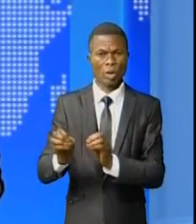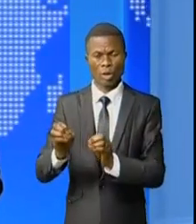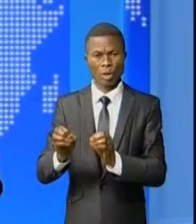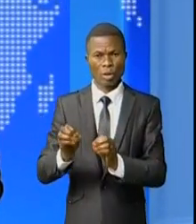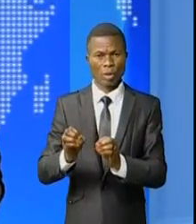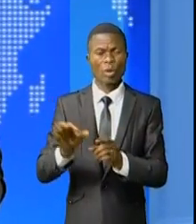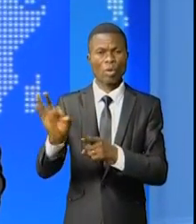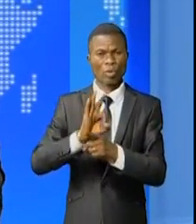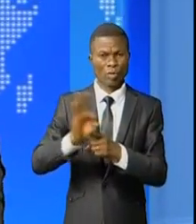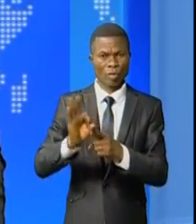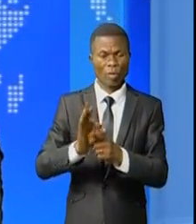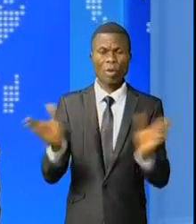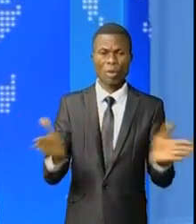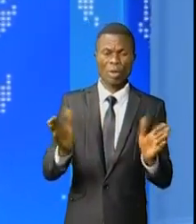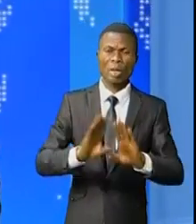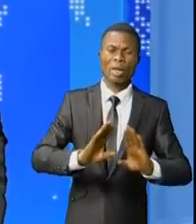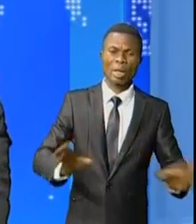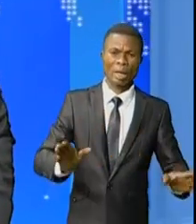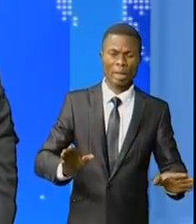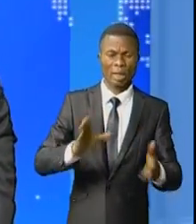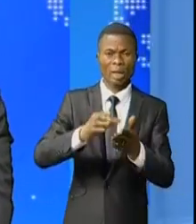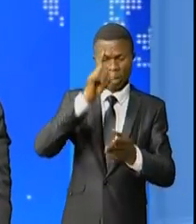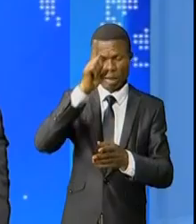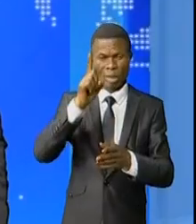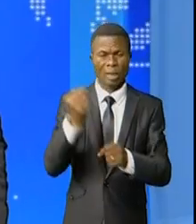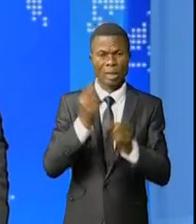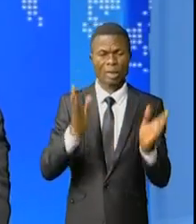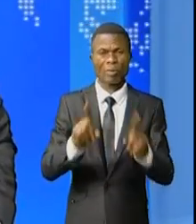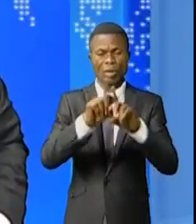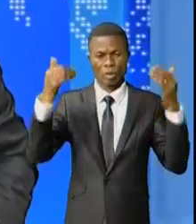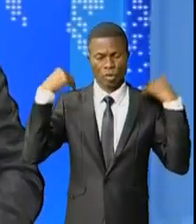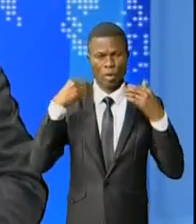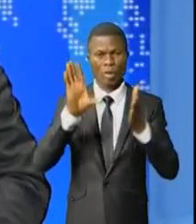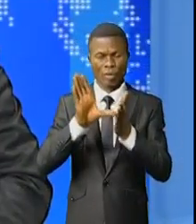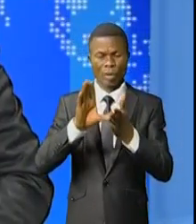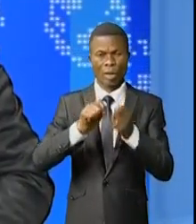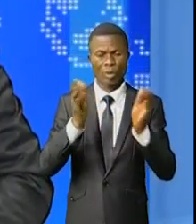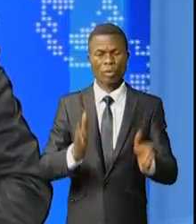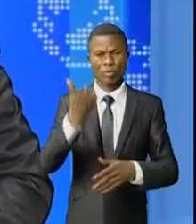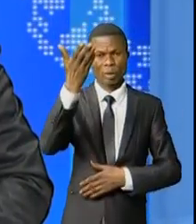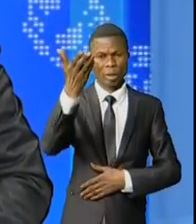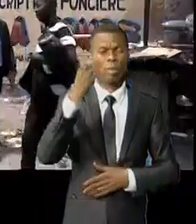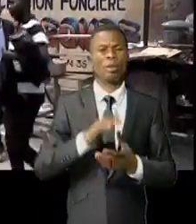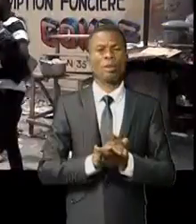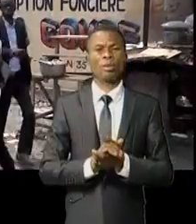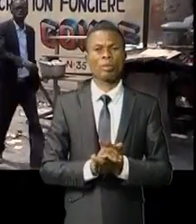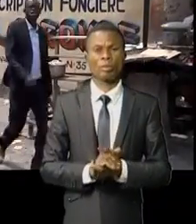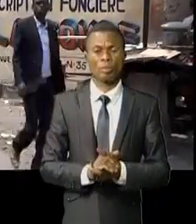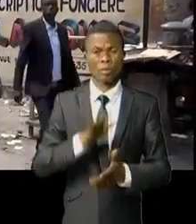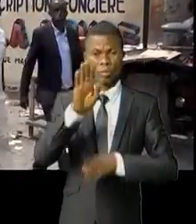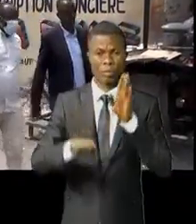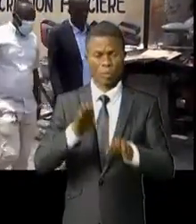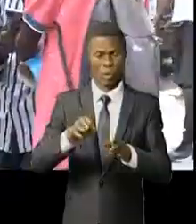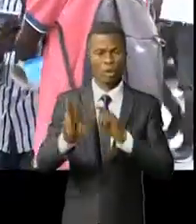peu une formation pour renforcer les capacités de ses agents et cadres. Reportage Luxon Kabbala. La démarche, elle